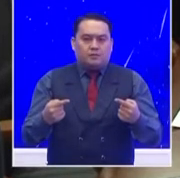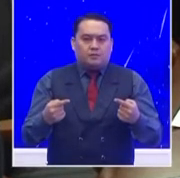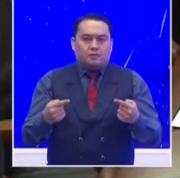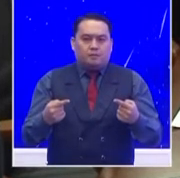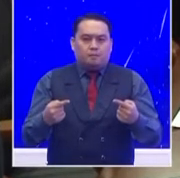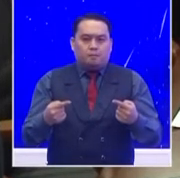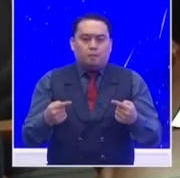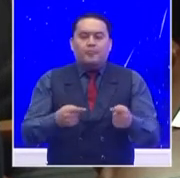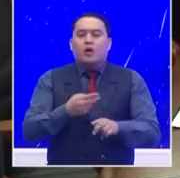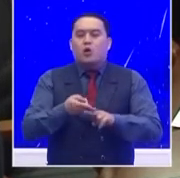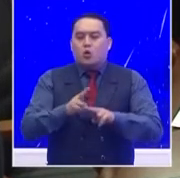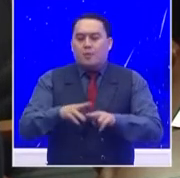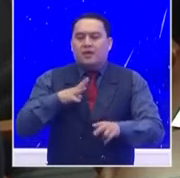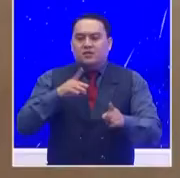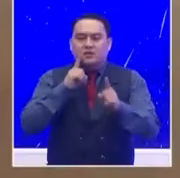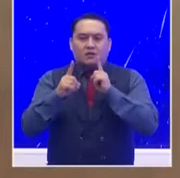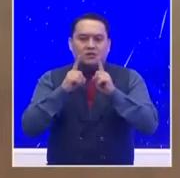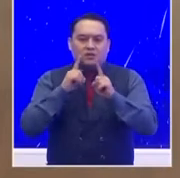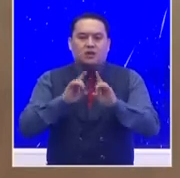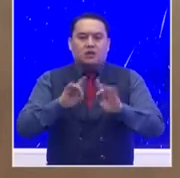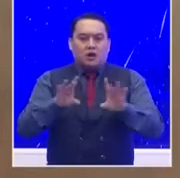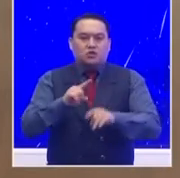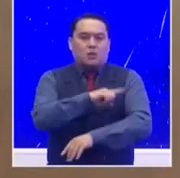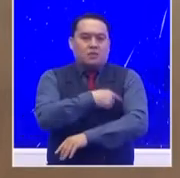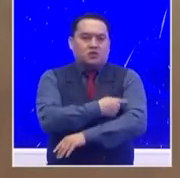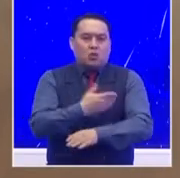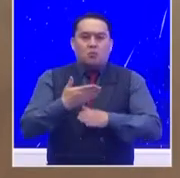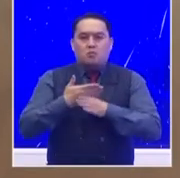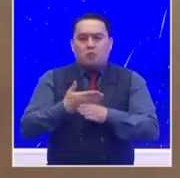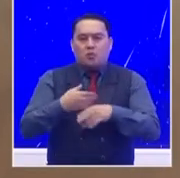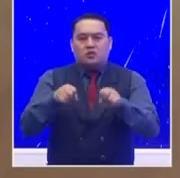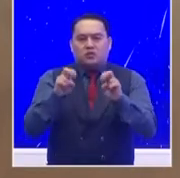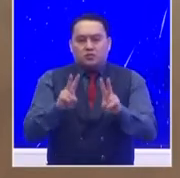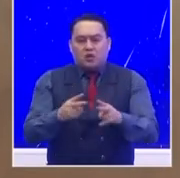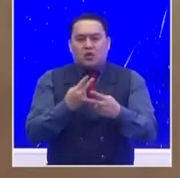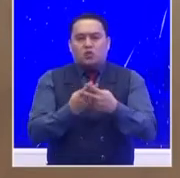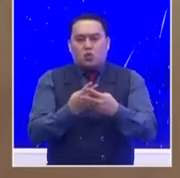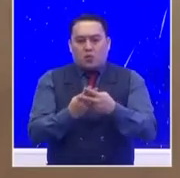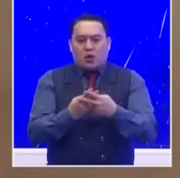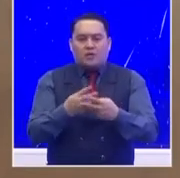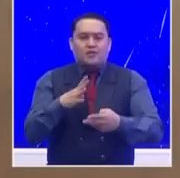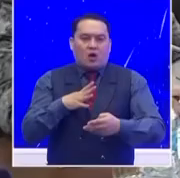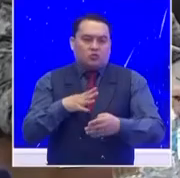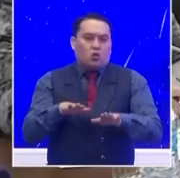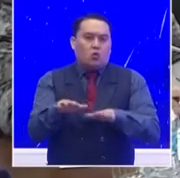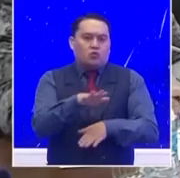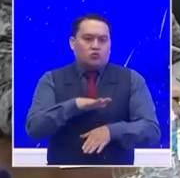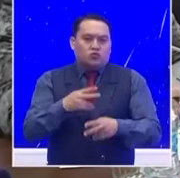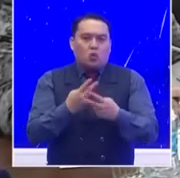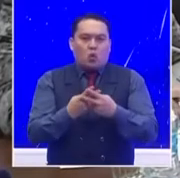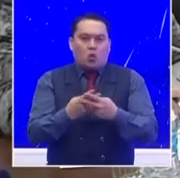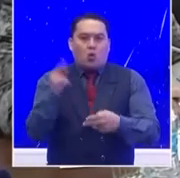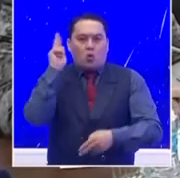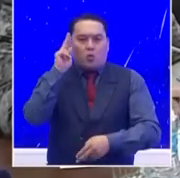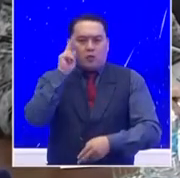кроме того на заседании говорили и о медицинской помощи спецконтингента в тюрьмах на сегодняшний день в учреждении дурь из